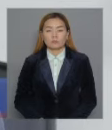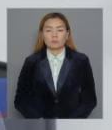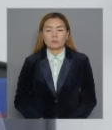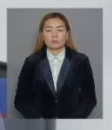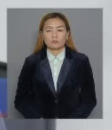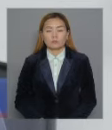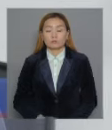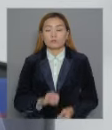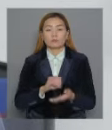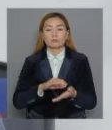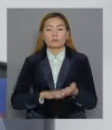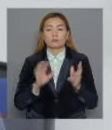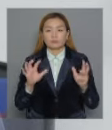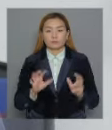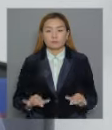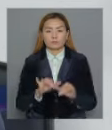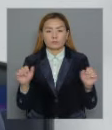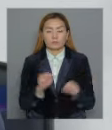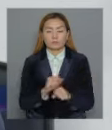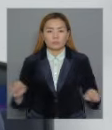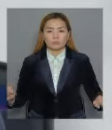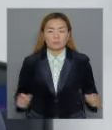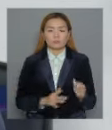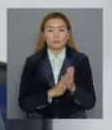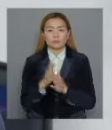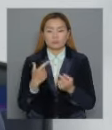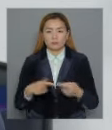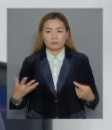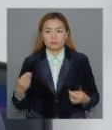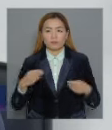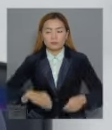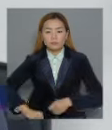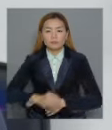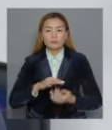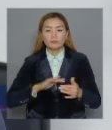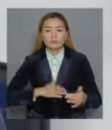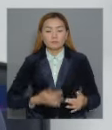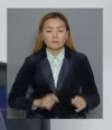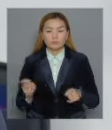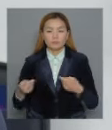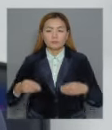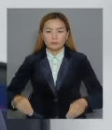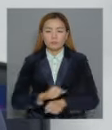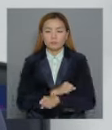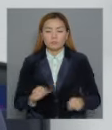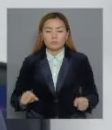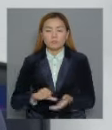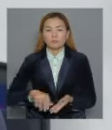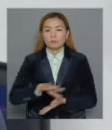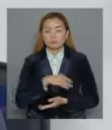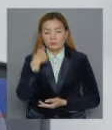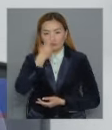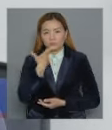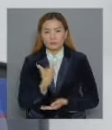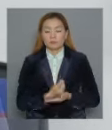мне указанного закона не распространяются на сельскохозяйственные растения а также растения произрастающие на приусадебных участках участках для